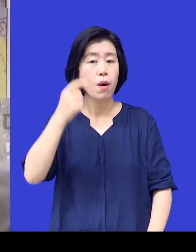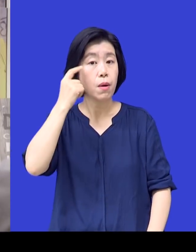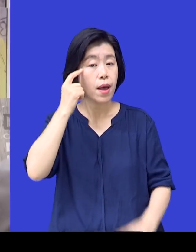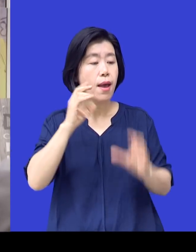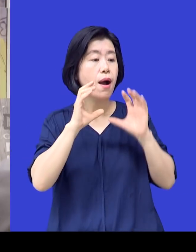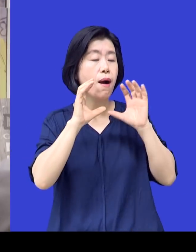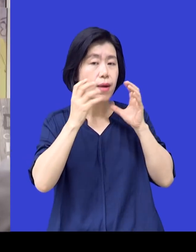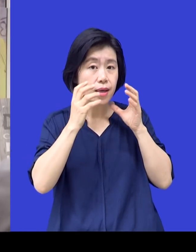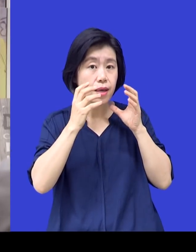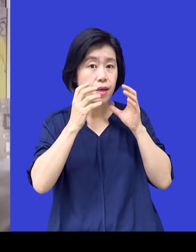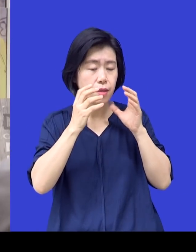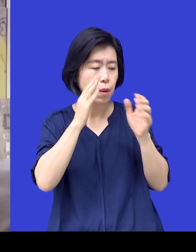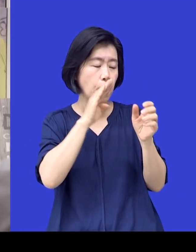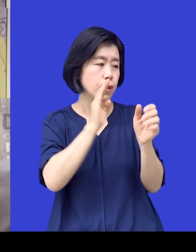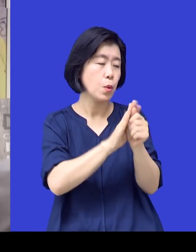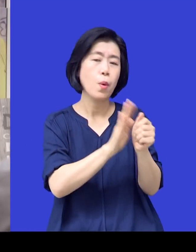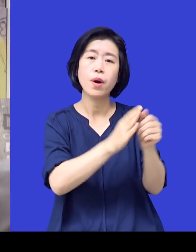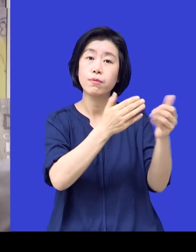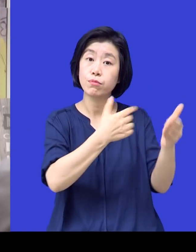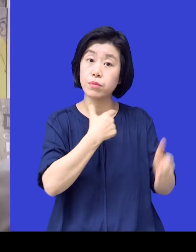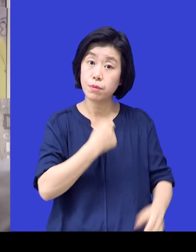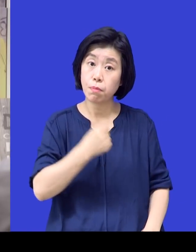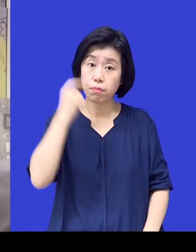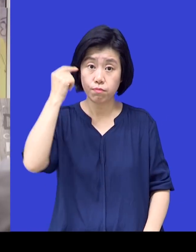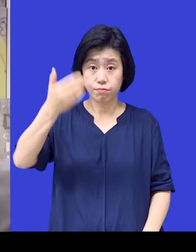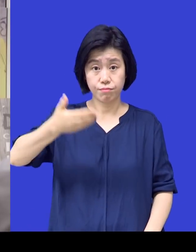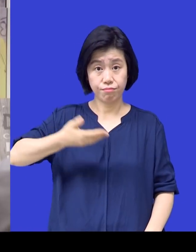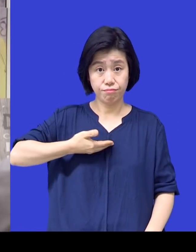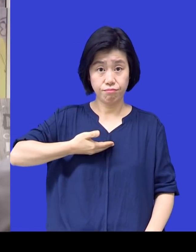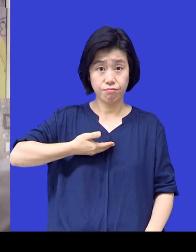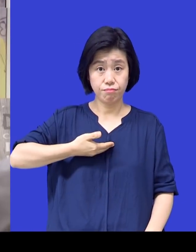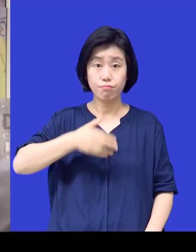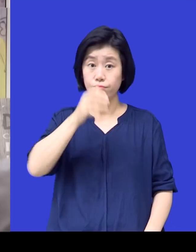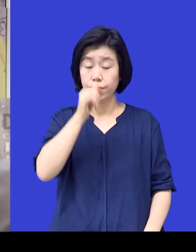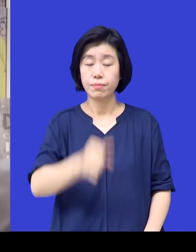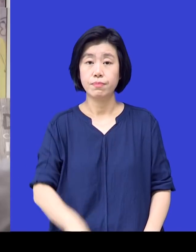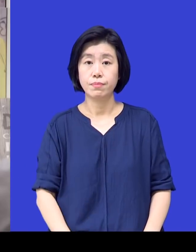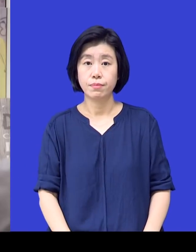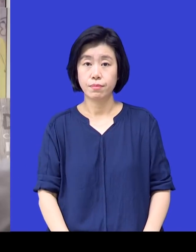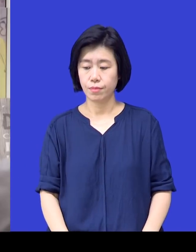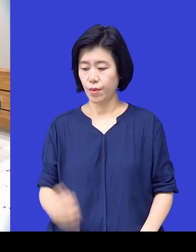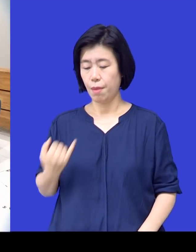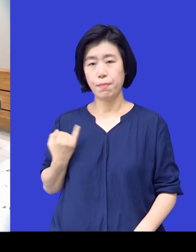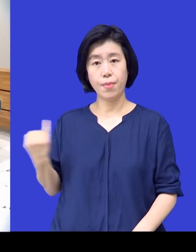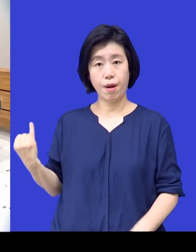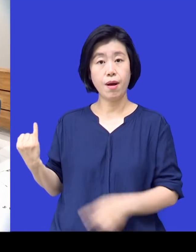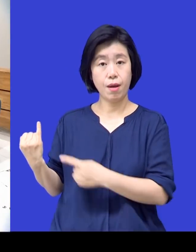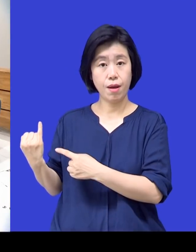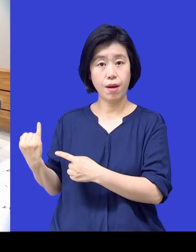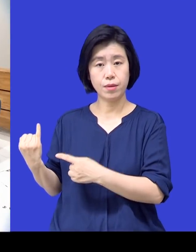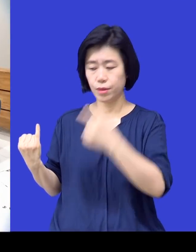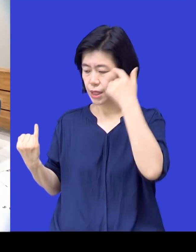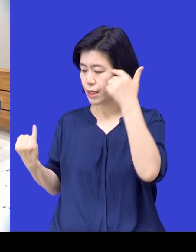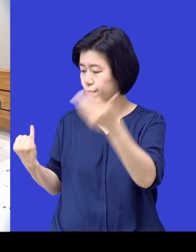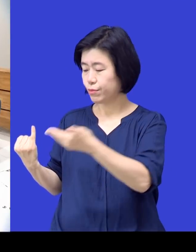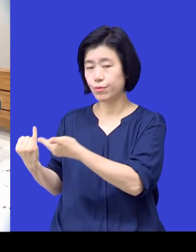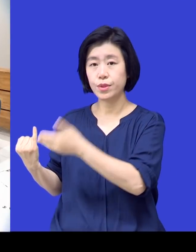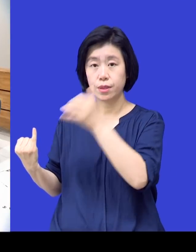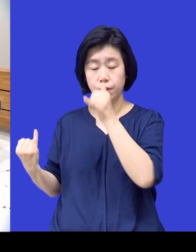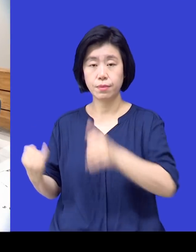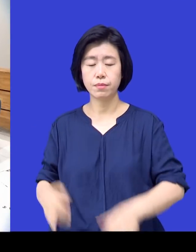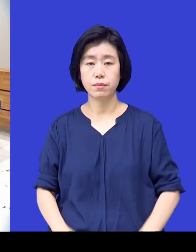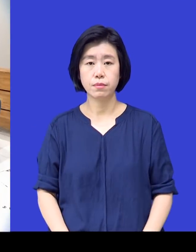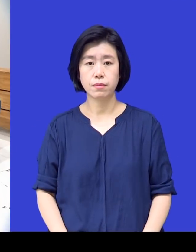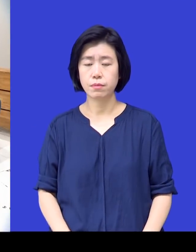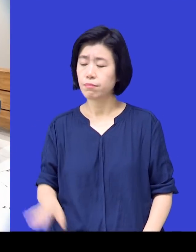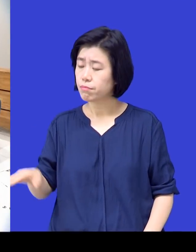왜 저렇게 가난한 아이들이냐? 네. 거기에 대해서 뭐냐? 그리고 아내도 면접하거든요. 아, 왜 당신 남편이